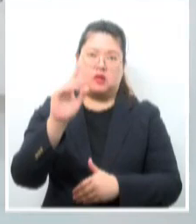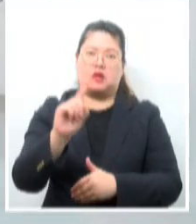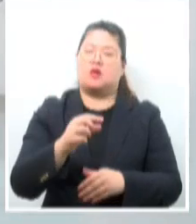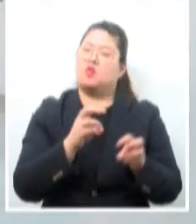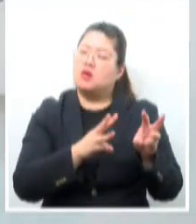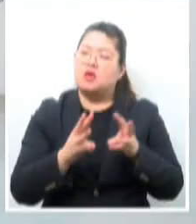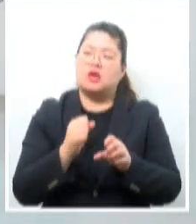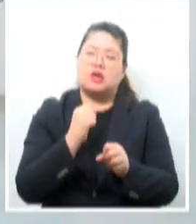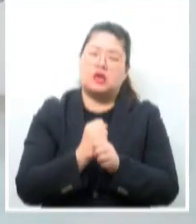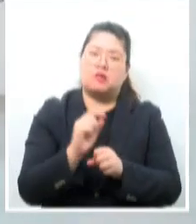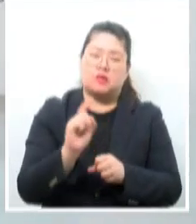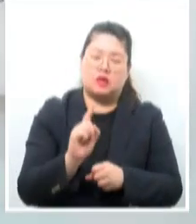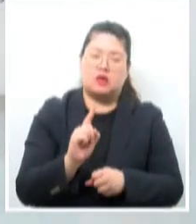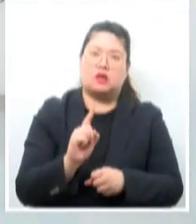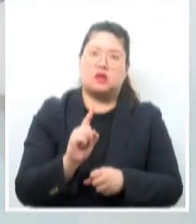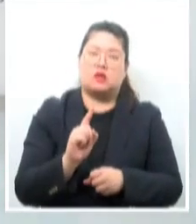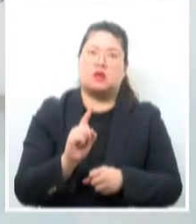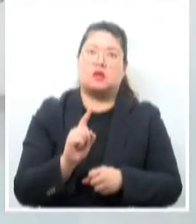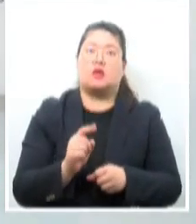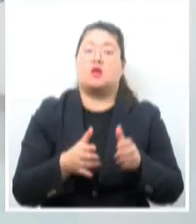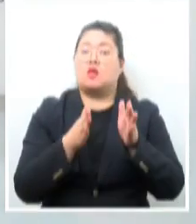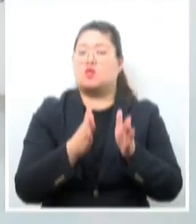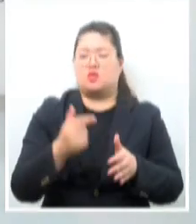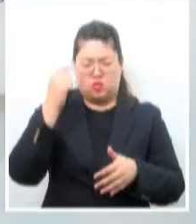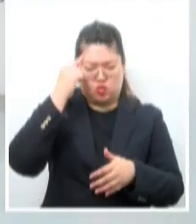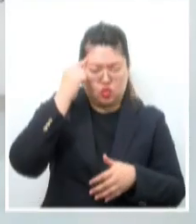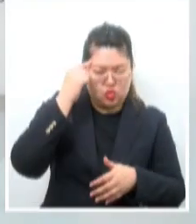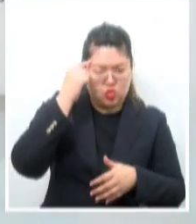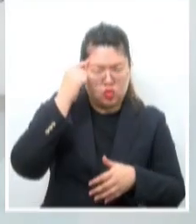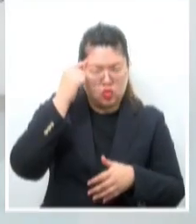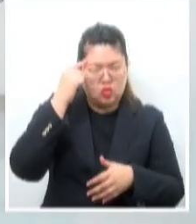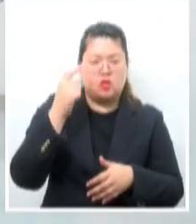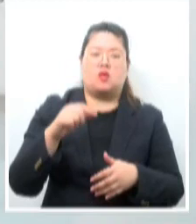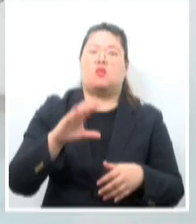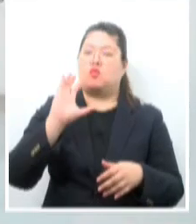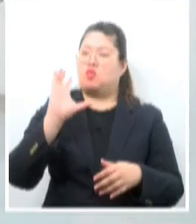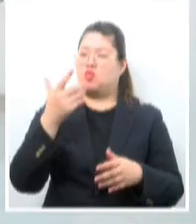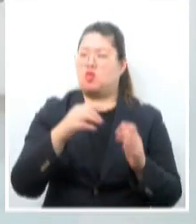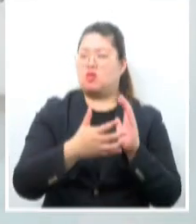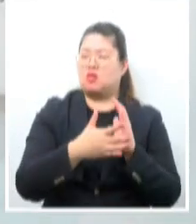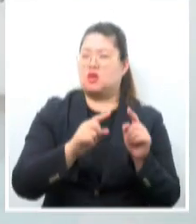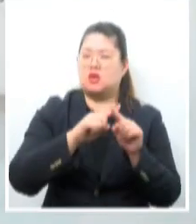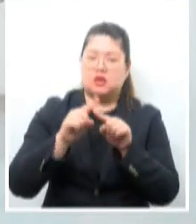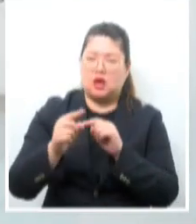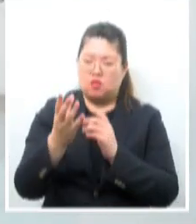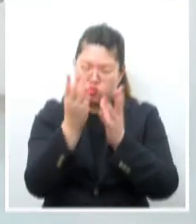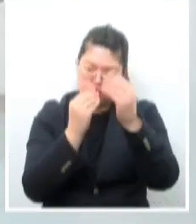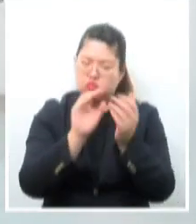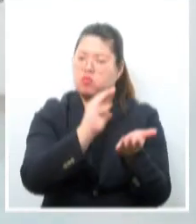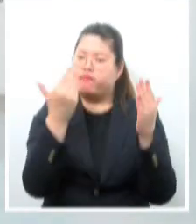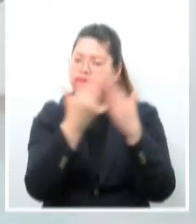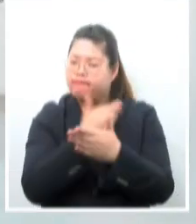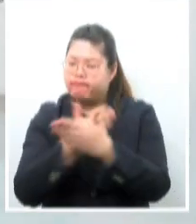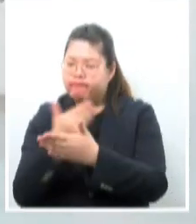างไรที่เราเนี่ยจะทำให้คนรู้เท่าทันความเปลี่ยนแปลงที่รวดเร็วของโลกได้และสามารถที่จะมีทักษะการเรียน